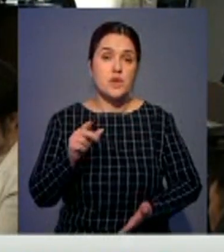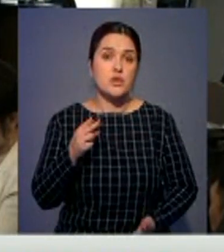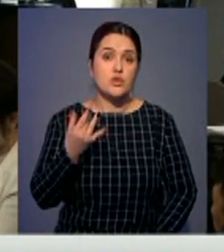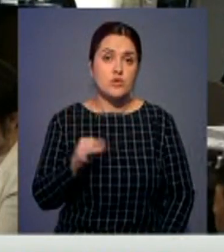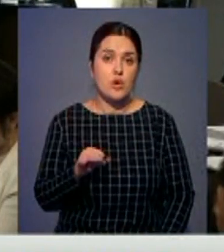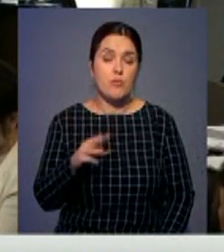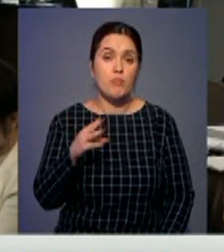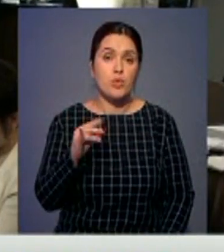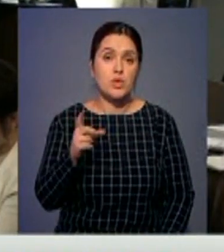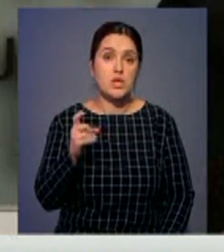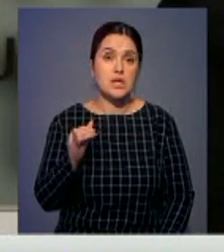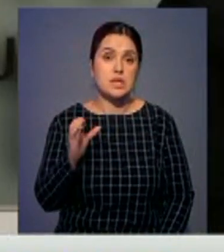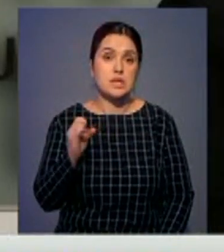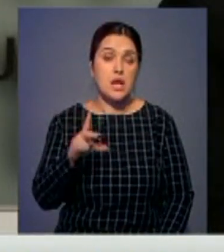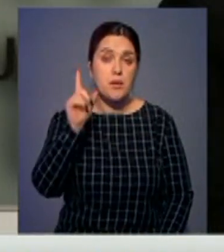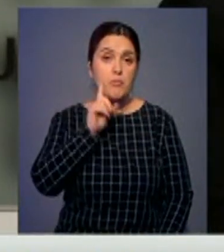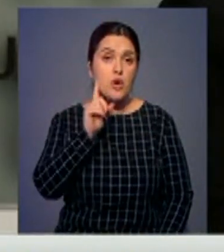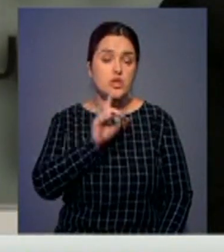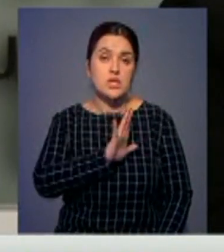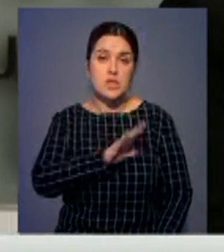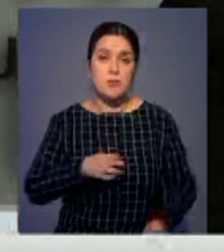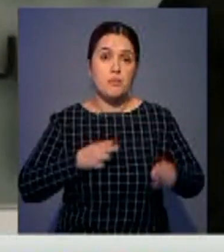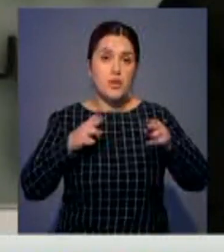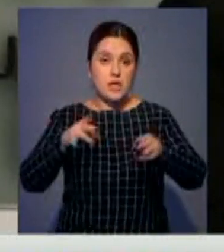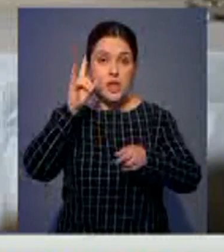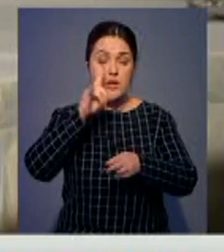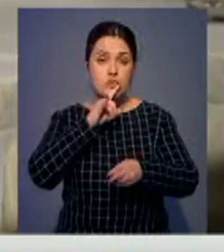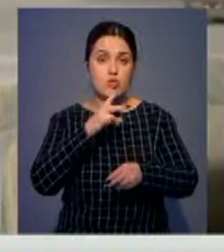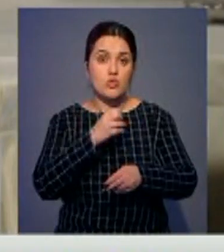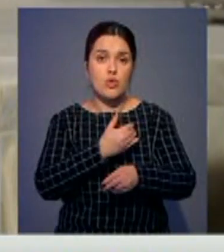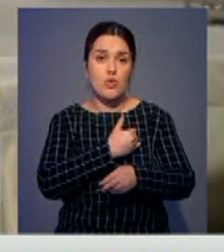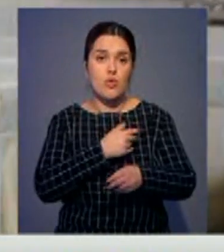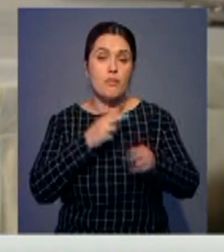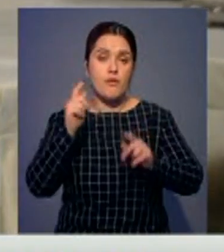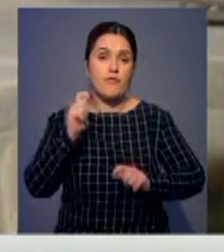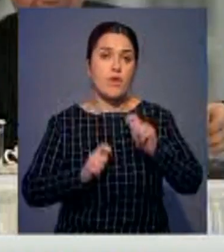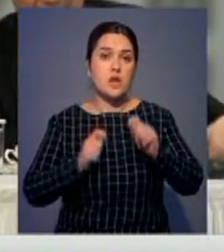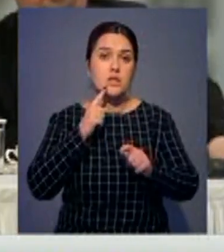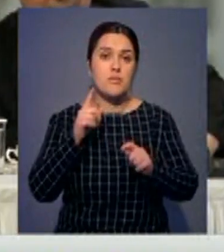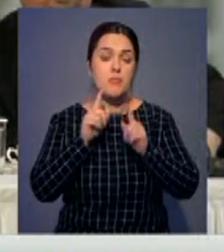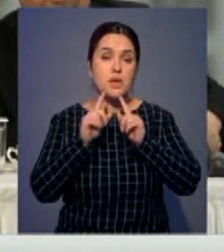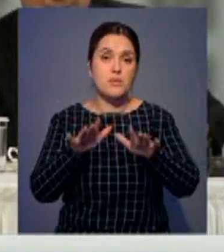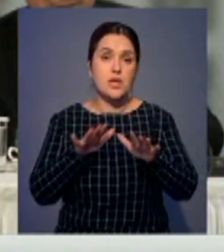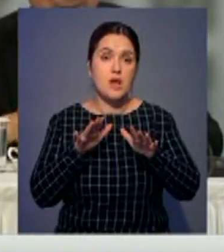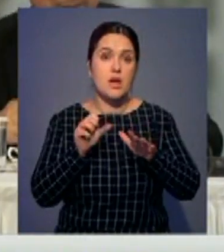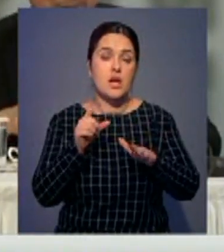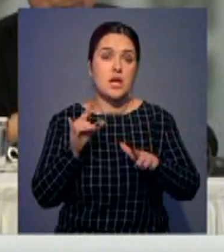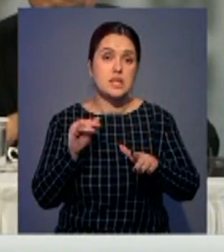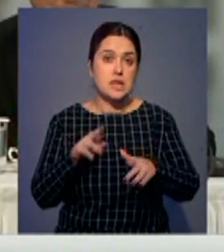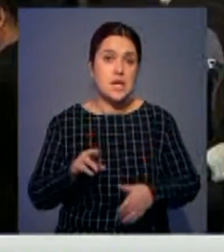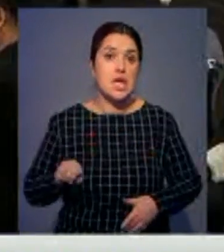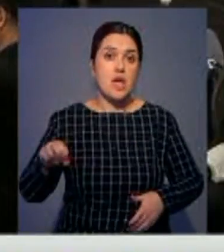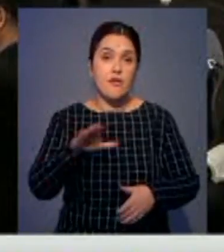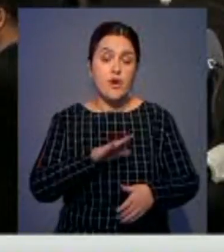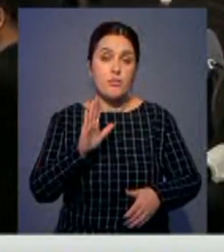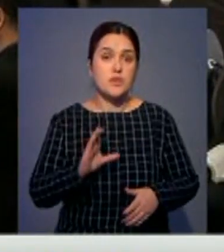Цой. Мун Хи Сан пока еще не был в Казахстане, но намерен посетить республику во время форума спикеров парламентов Азии и Европы,